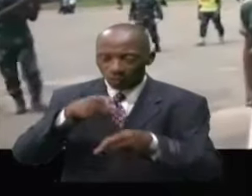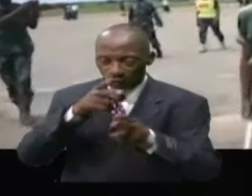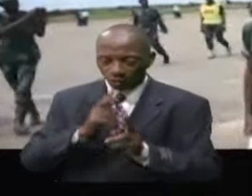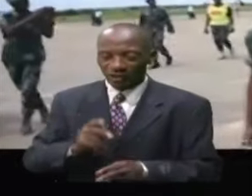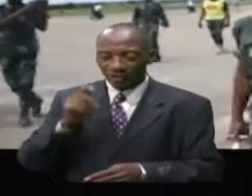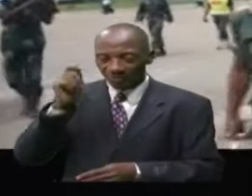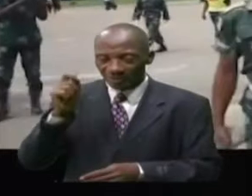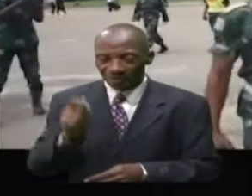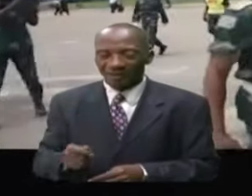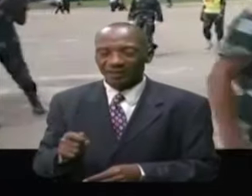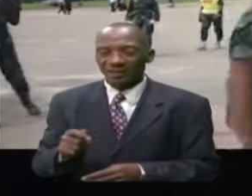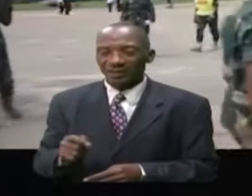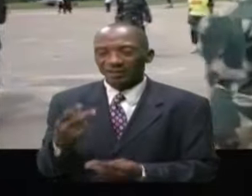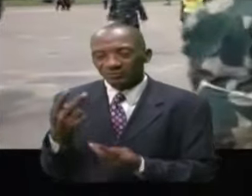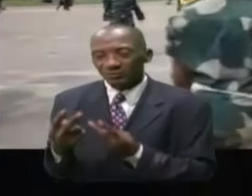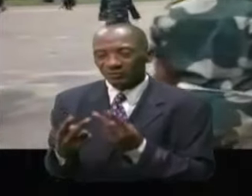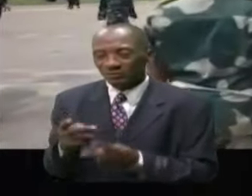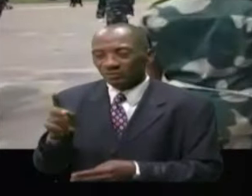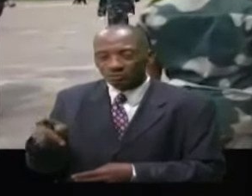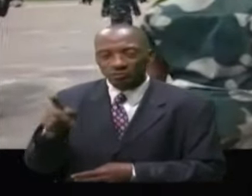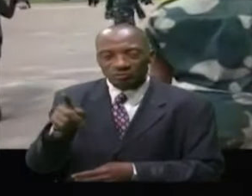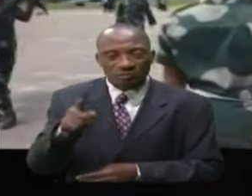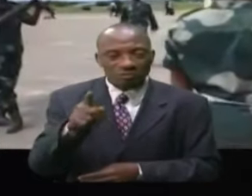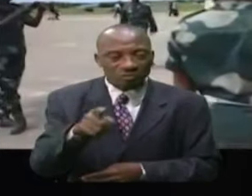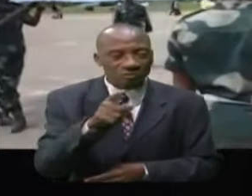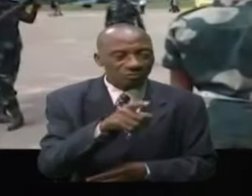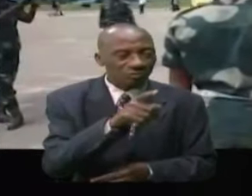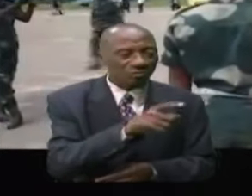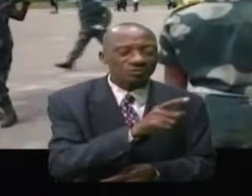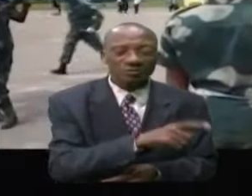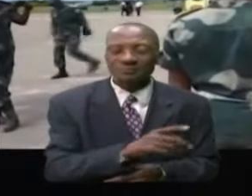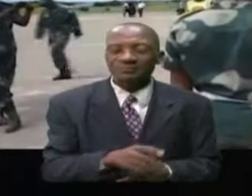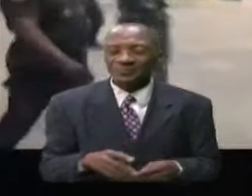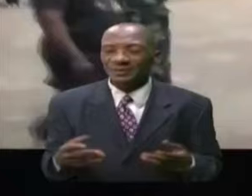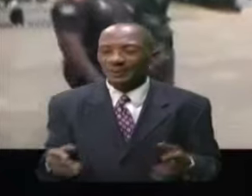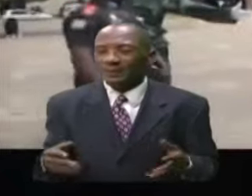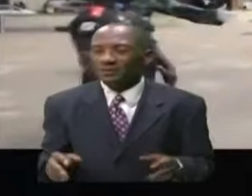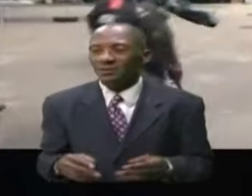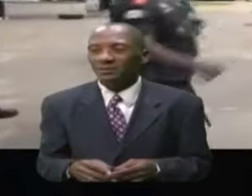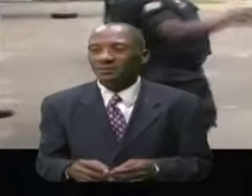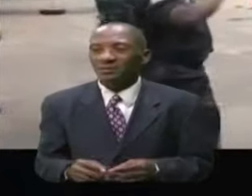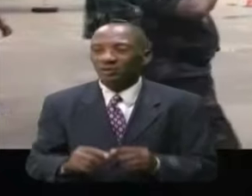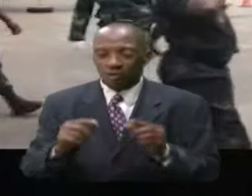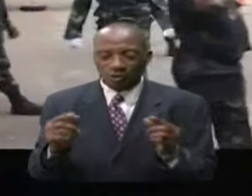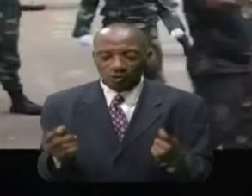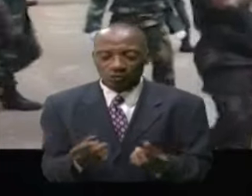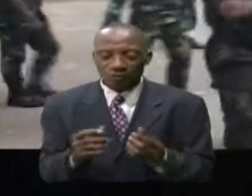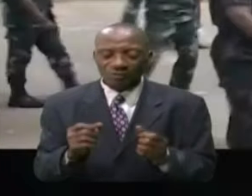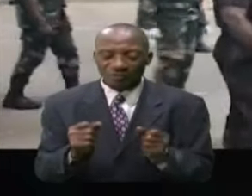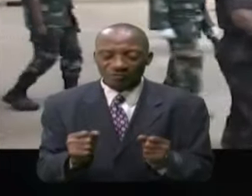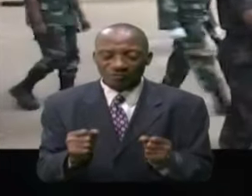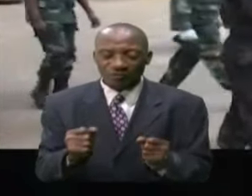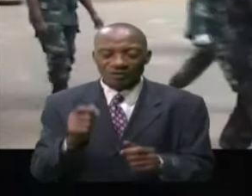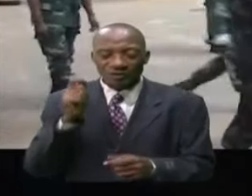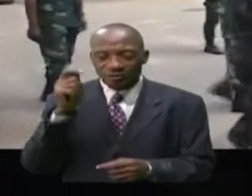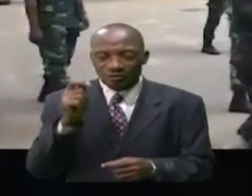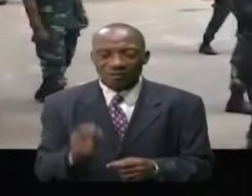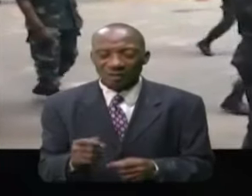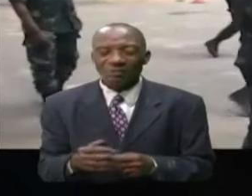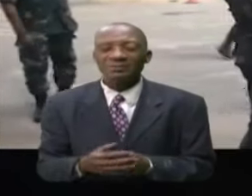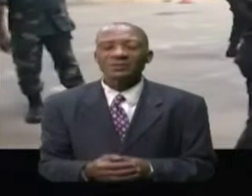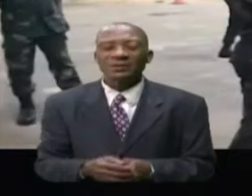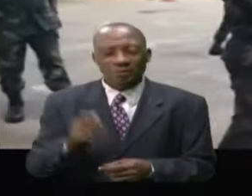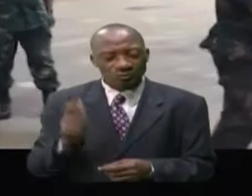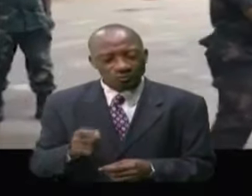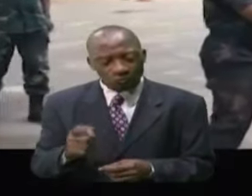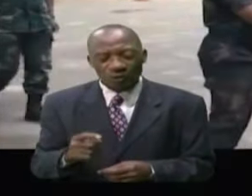troupes en revue que le commandant de la 3e zone de défense de forces armées, le lieutenant général Mbanguma Chita Marcel, a eu dimanche